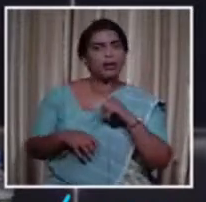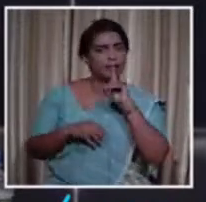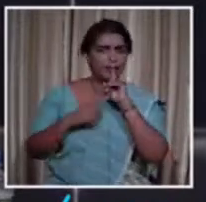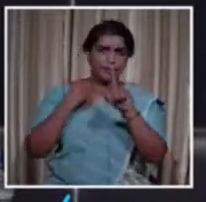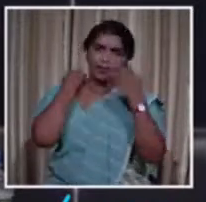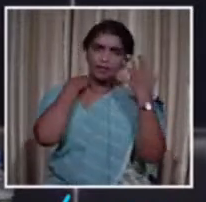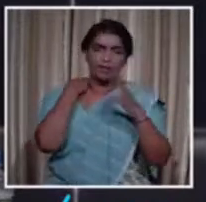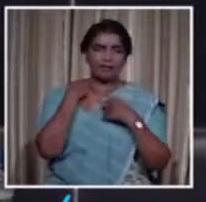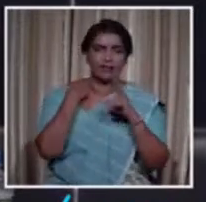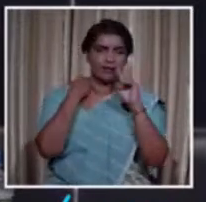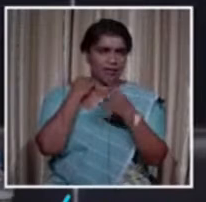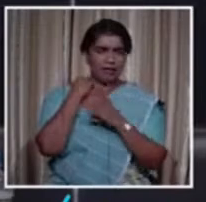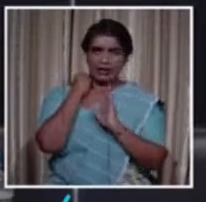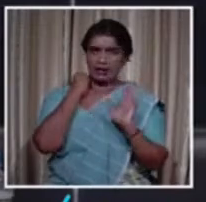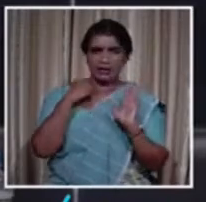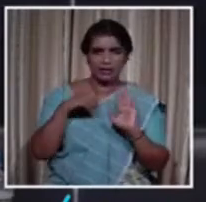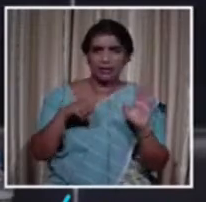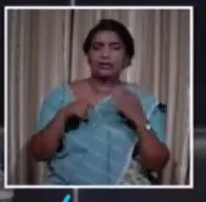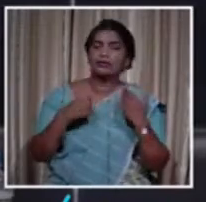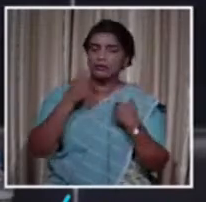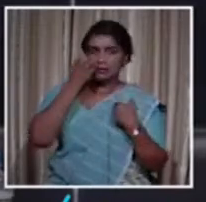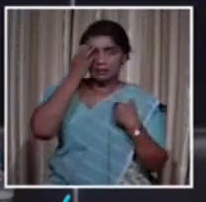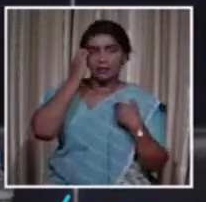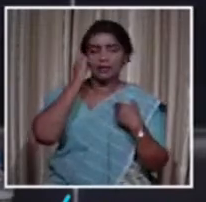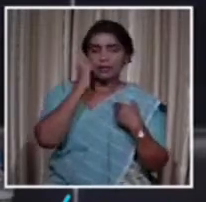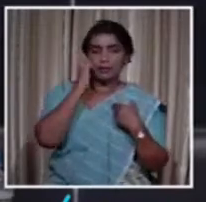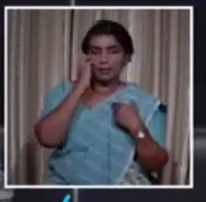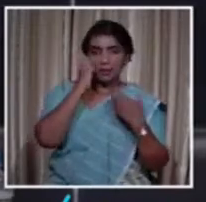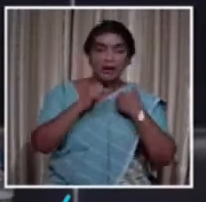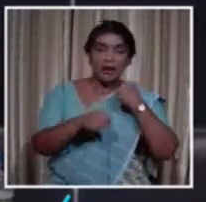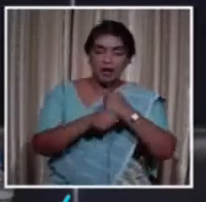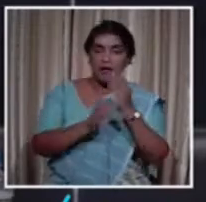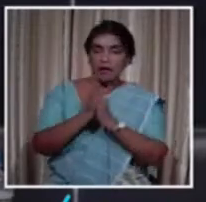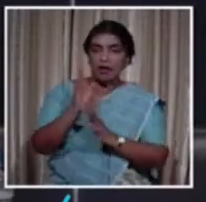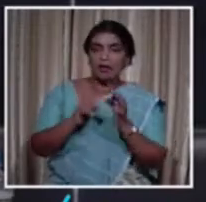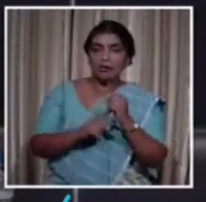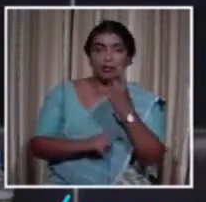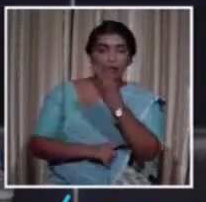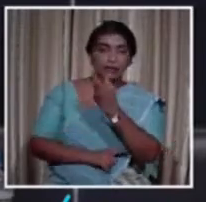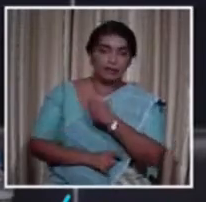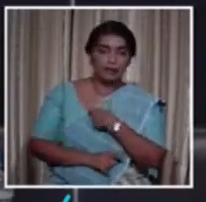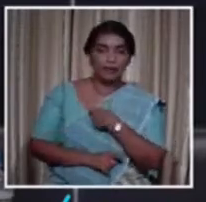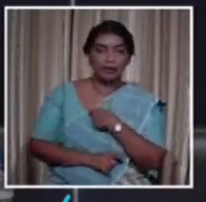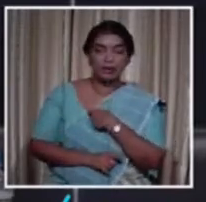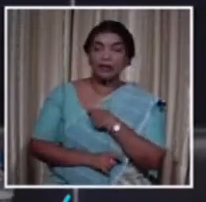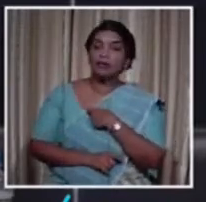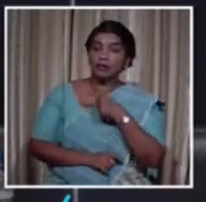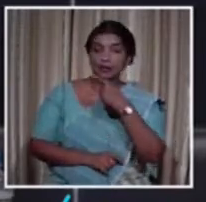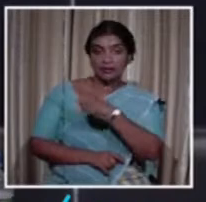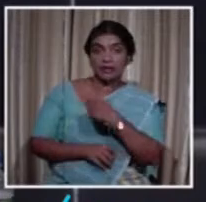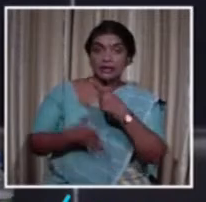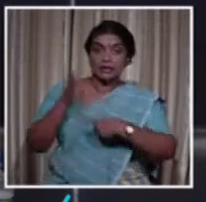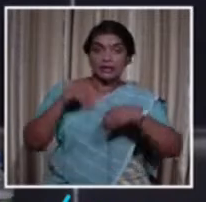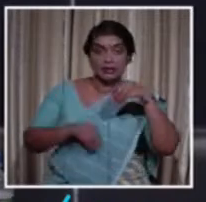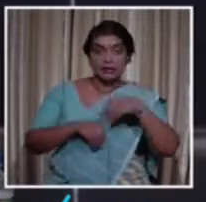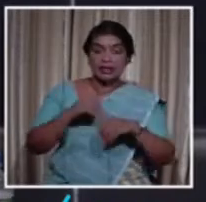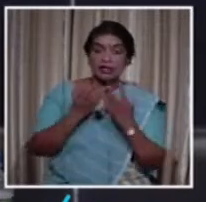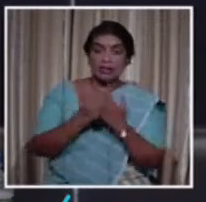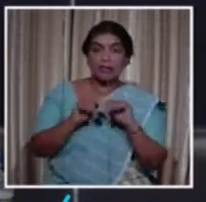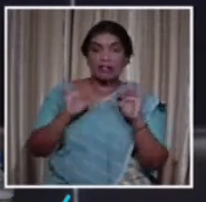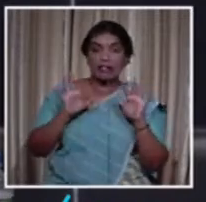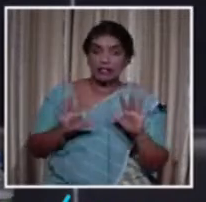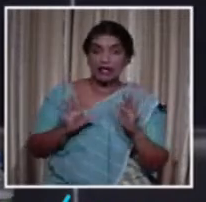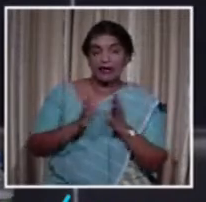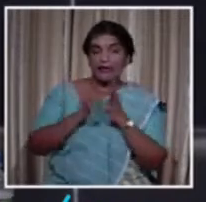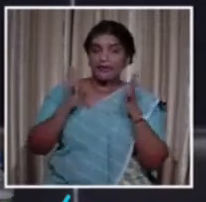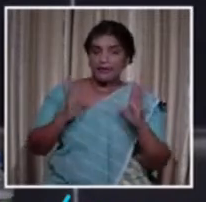පස්සේ වෙනස් කරන්න හේතුවක් නැහැ මට ආණ්ඩුවේ මන්ත්‍රු දෙතුන් දෙතුන් කිව්වත් එතුමා ආවොත් ඒගොල්ලේ ඡන්ද 10ක් විතර තව වැටෙන්න